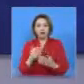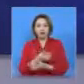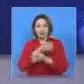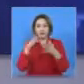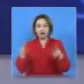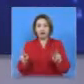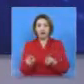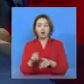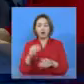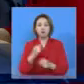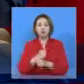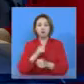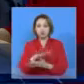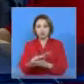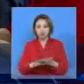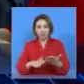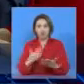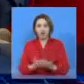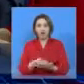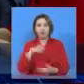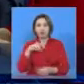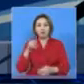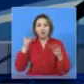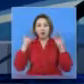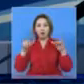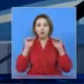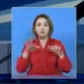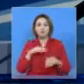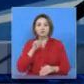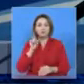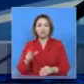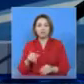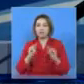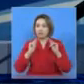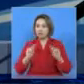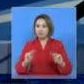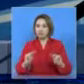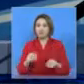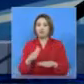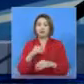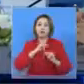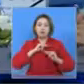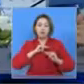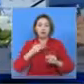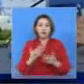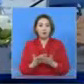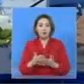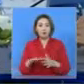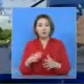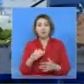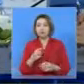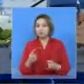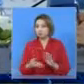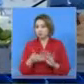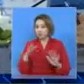мәдениетті қалыптастыру жұмысы жүргізіледі. Аталған оқу орындағы студент жастарды әділдікке, адал еңбекке, парасаттылыққа үндейді.